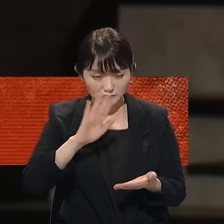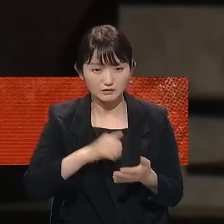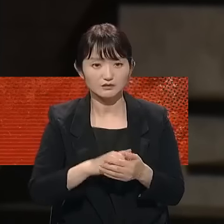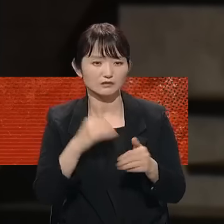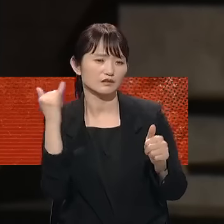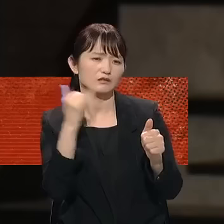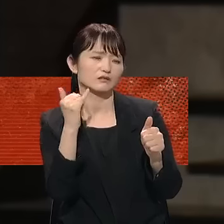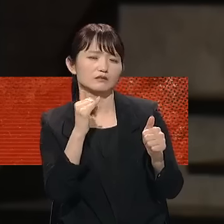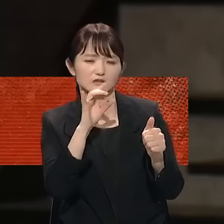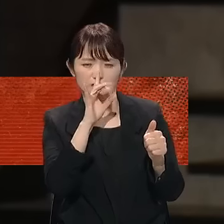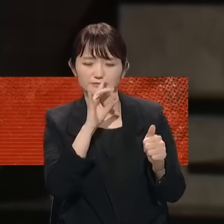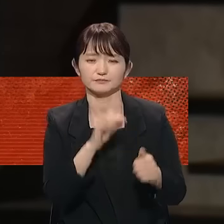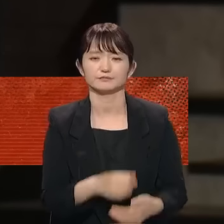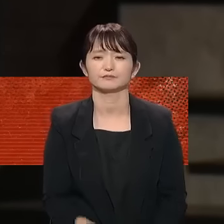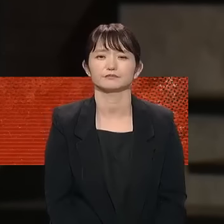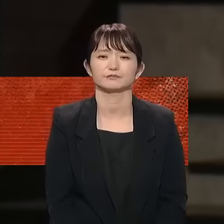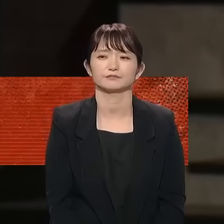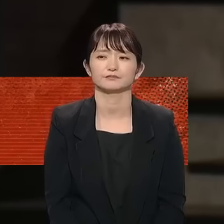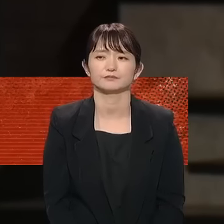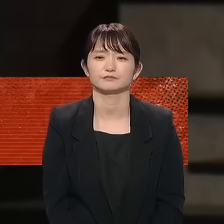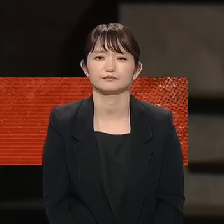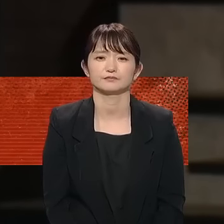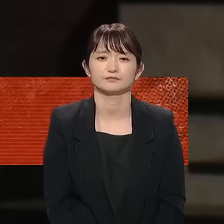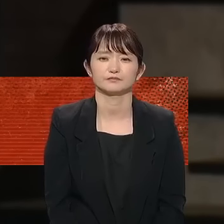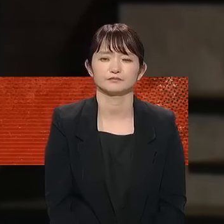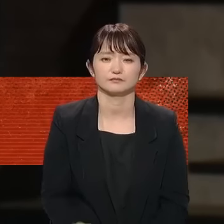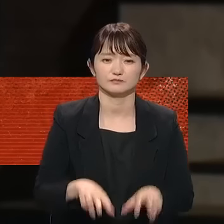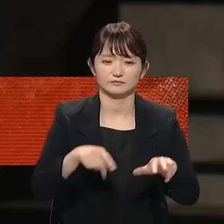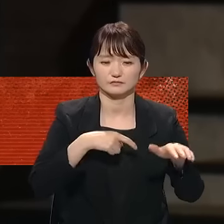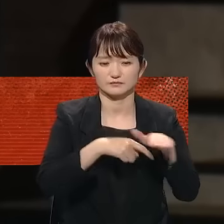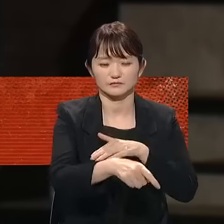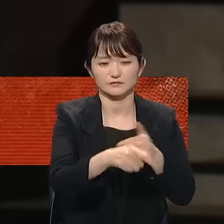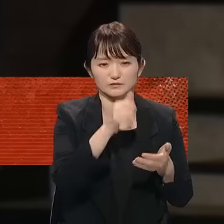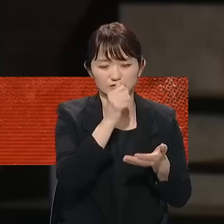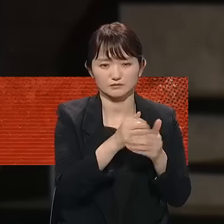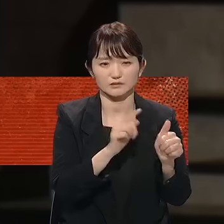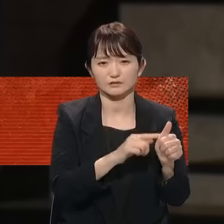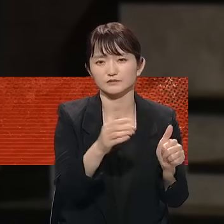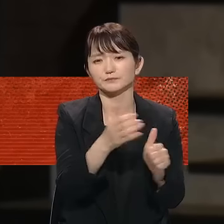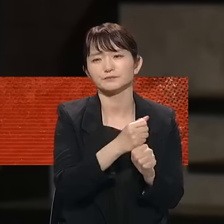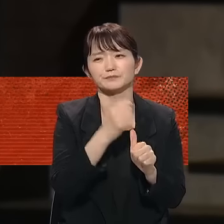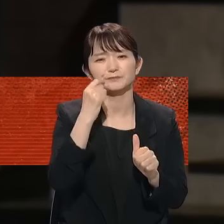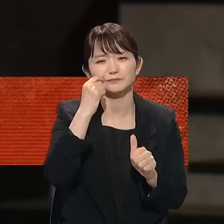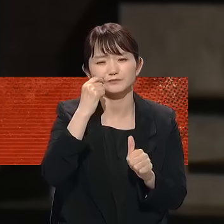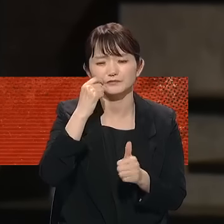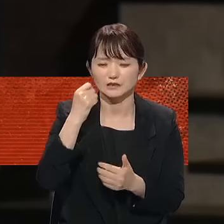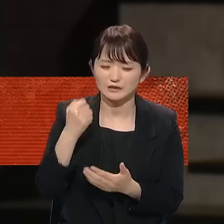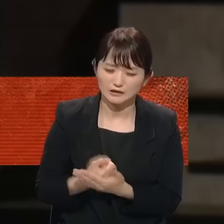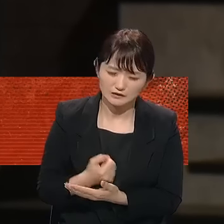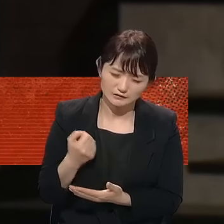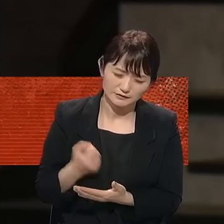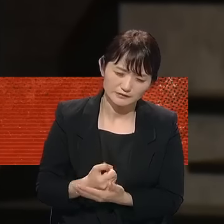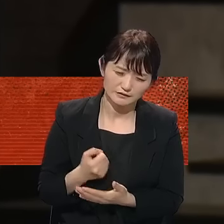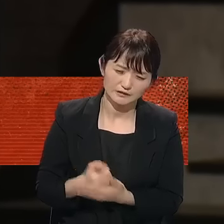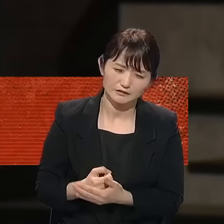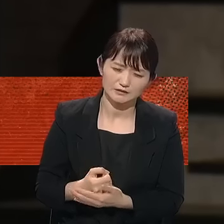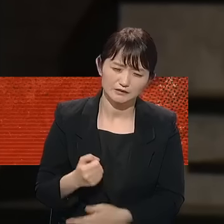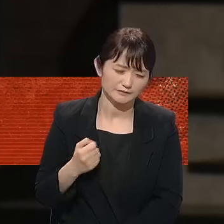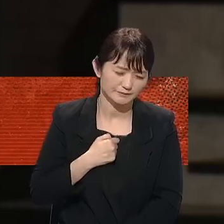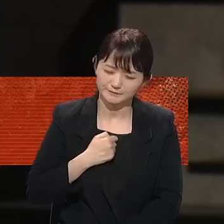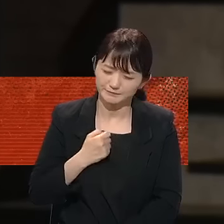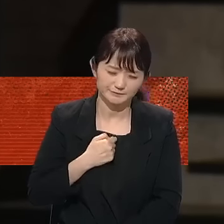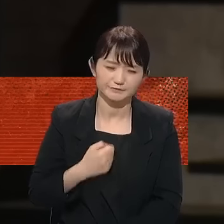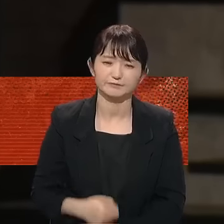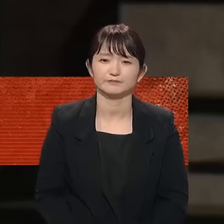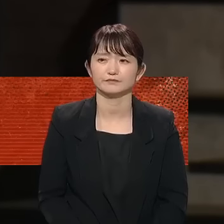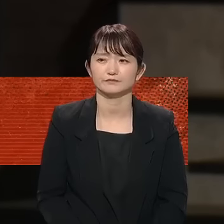하면 아예 받지 않고 그래서 지금 아직도 절도범을 잡지 못하고 애만 태우고 있는 그런 상황이라고 하는데